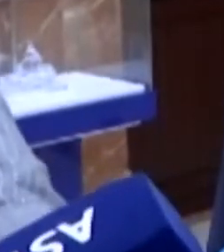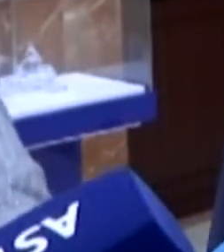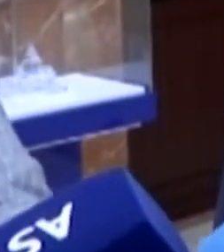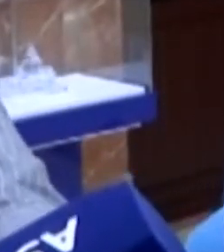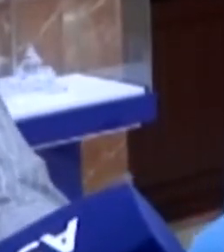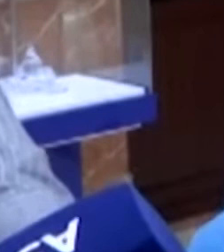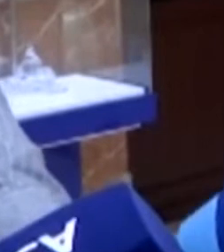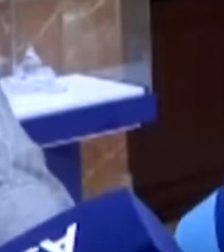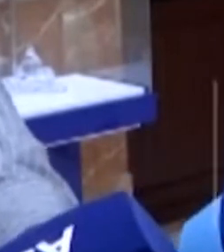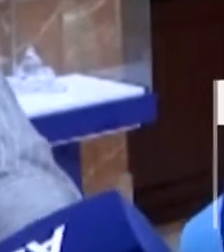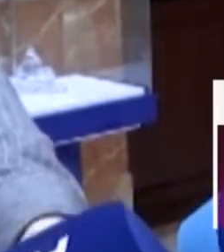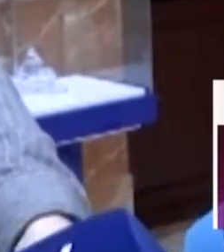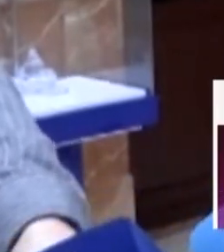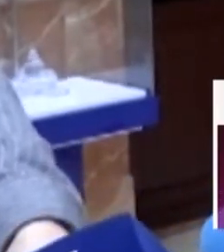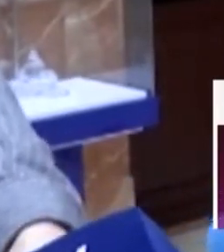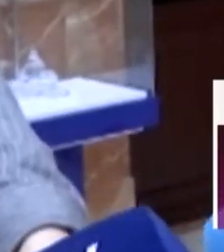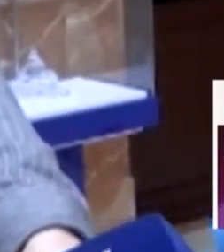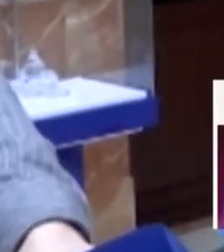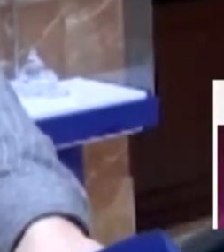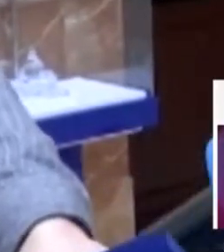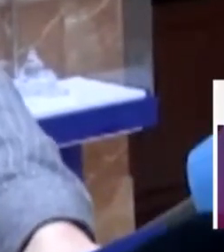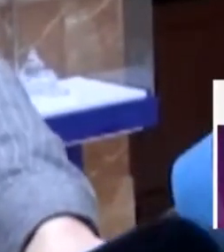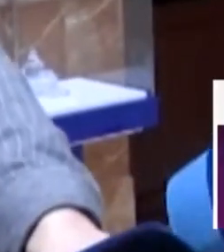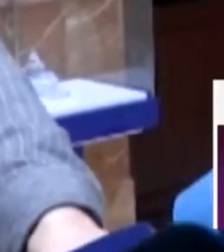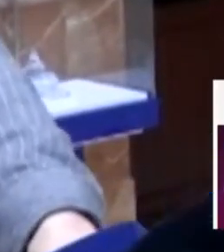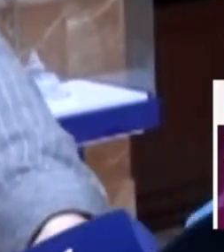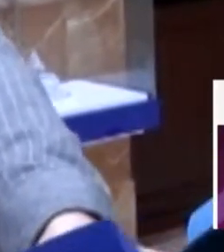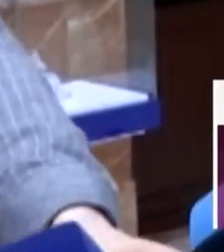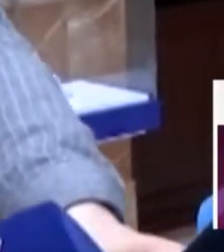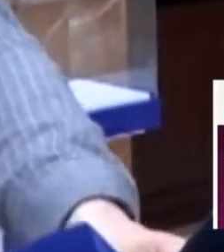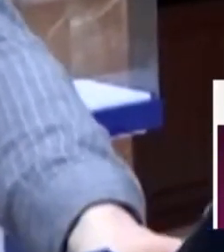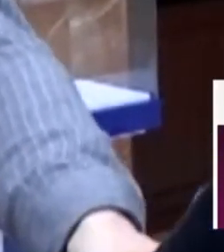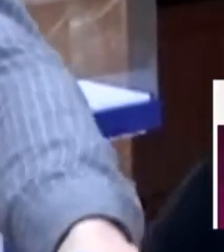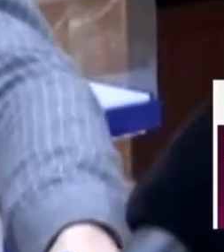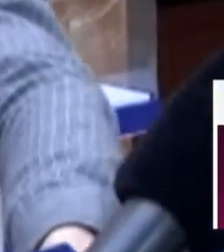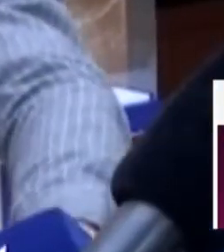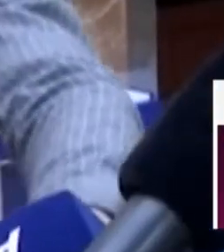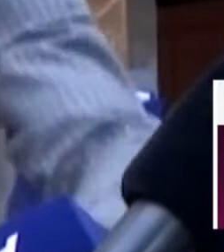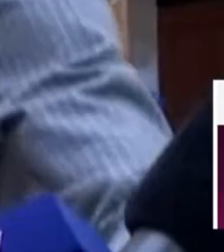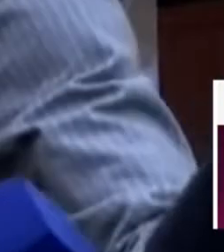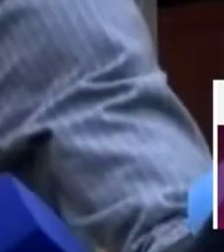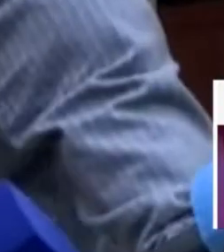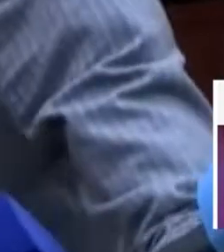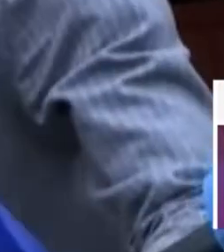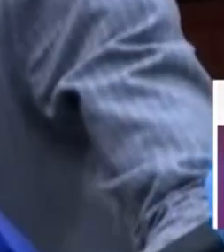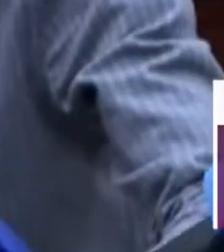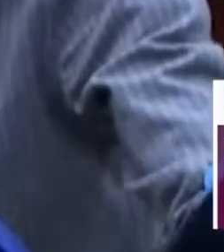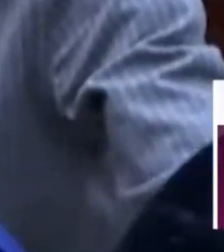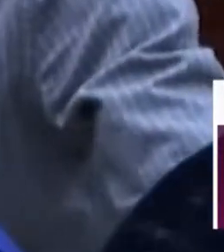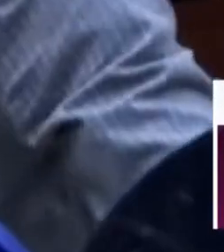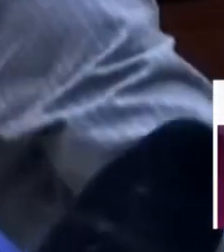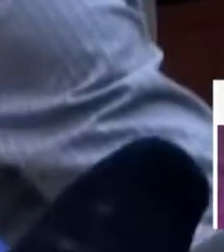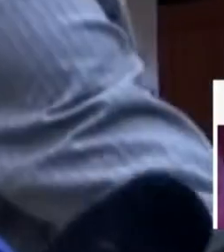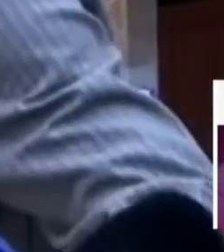Енді Ресей де, Украина да біз үшін өте жақын мемлекеттер екенін білесіздер. Енді Ресей